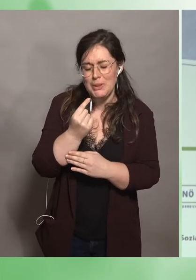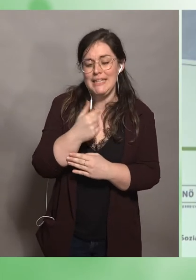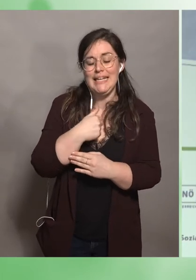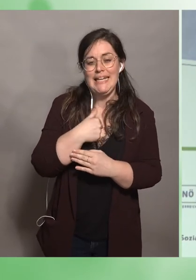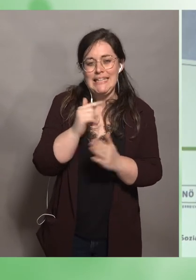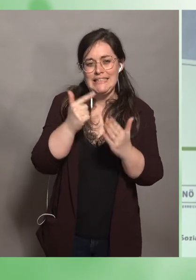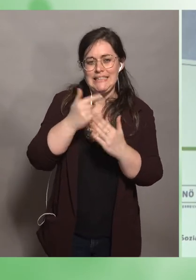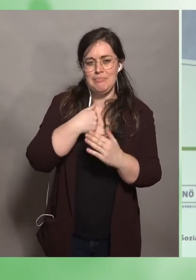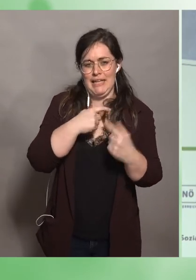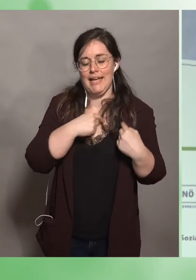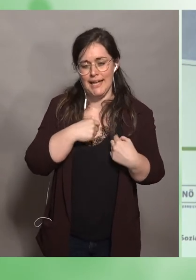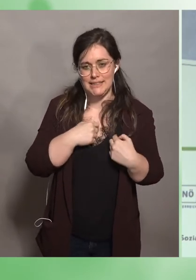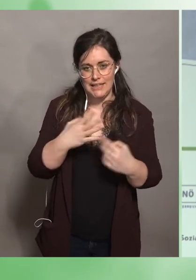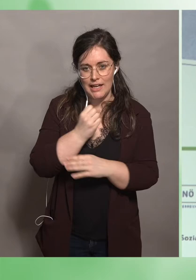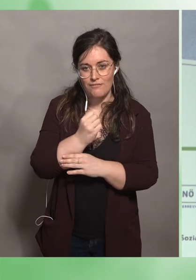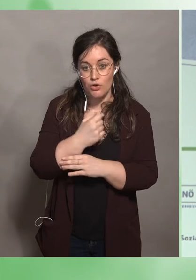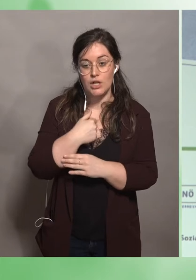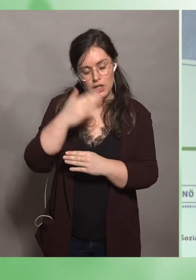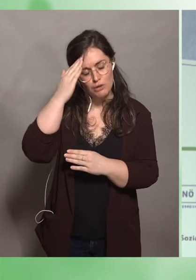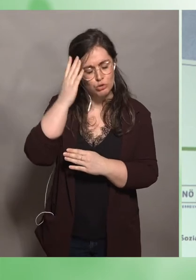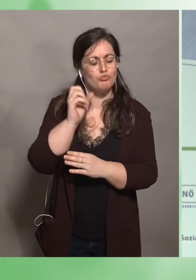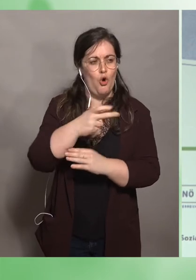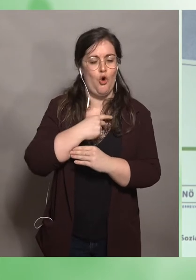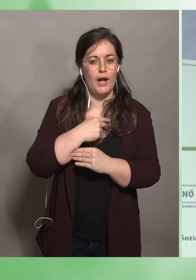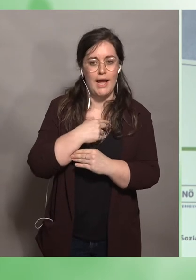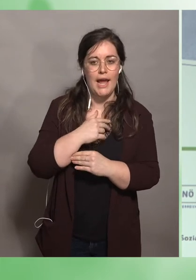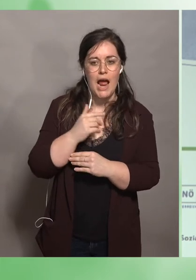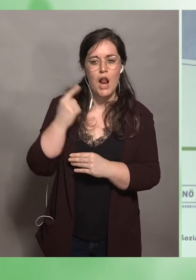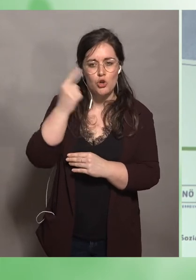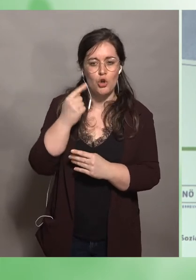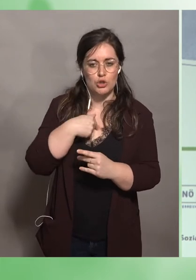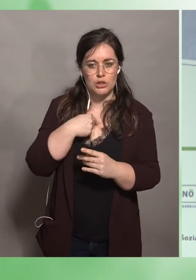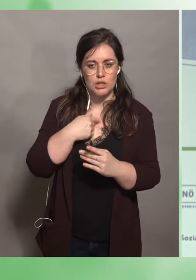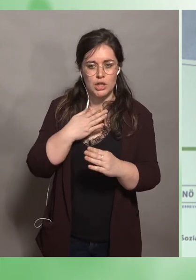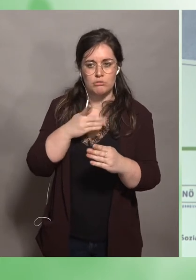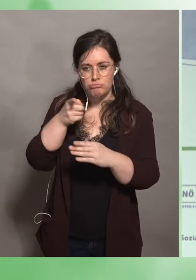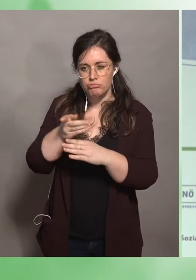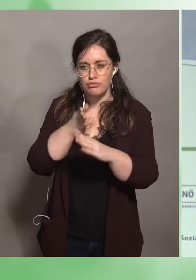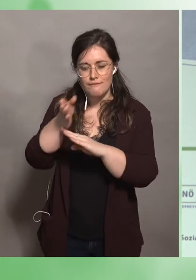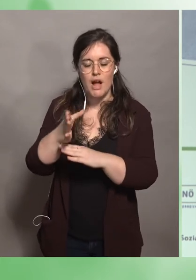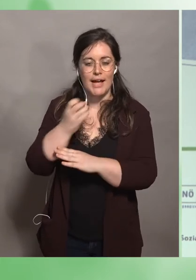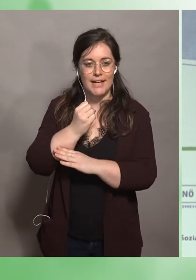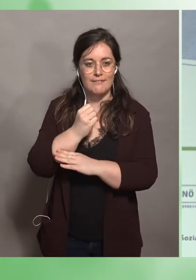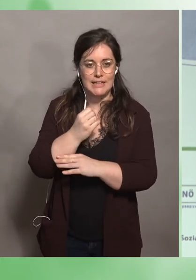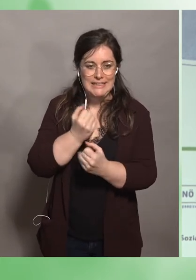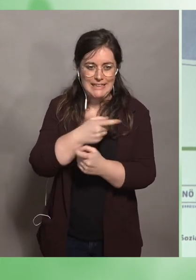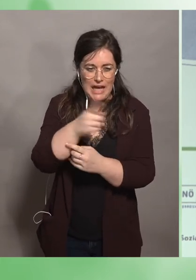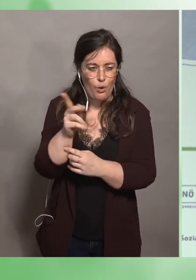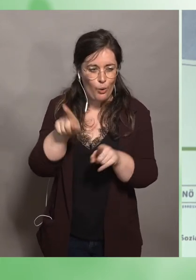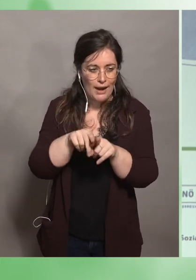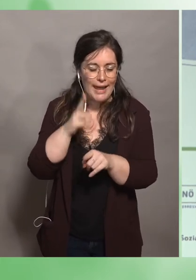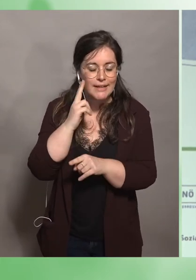Form und fahre jetzt nach London und hole mir meine Medaille ab. Und bin nach London gefahren. Und was lernt man oft im Sport? Und sicher auch in Ihren Unternehmen, dass